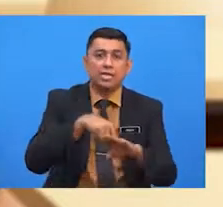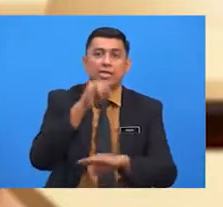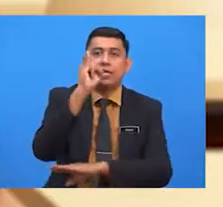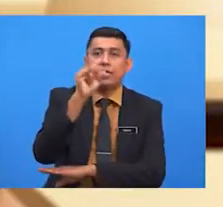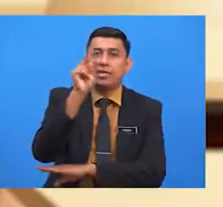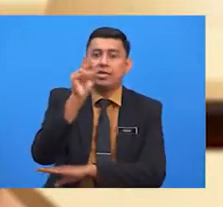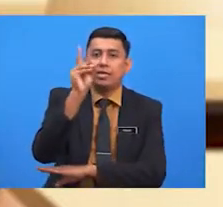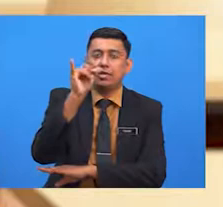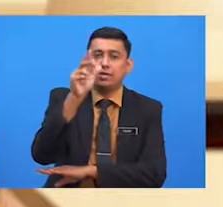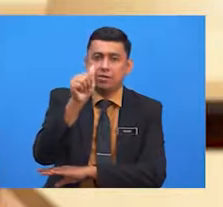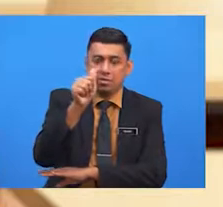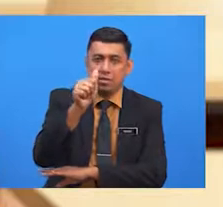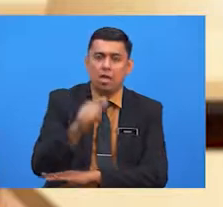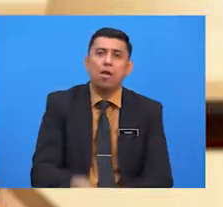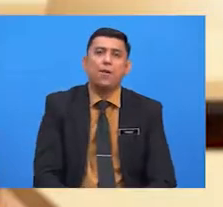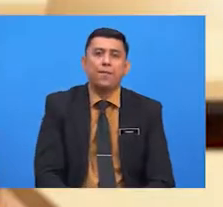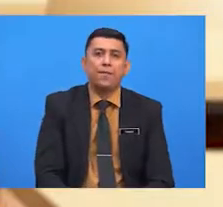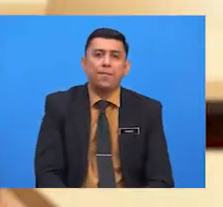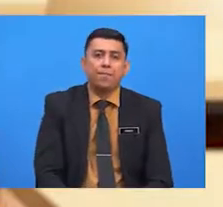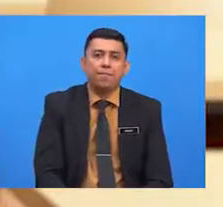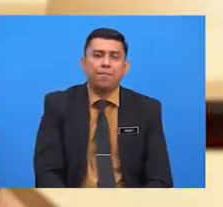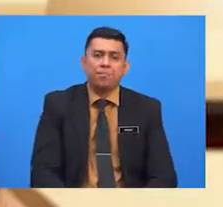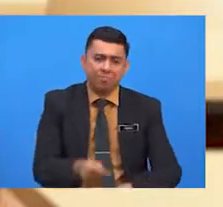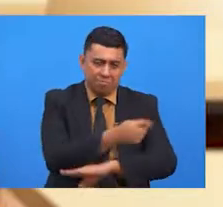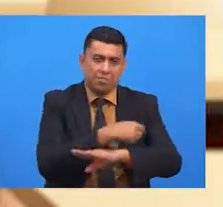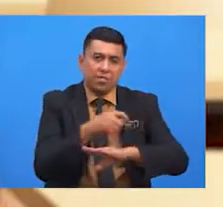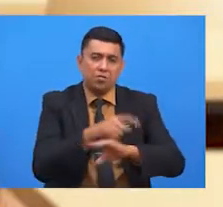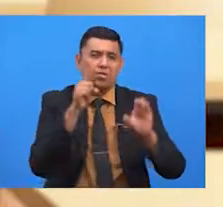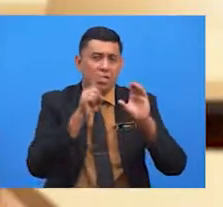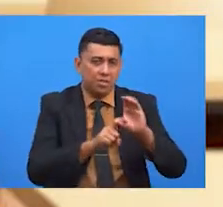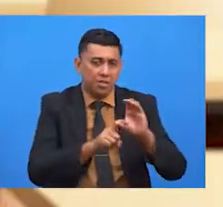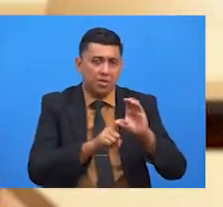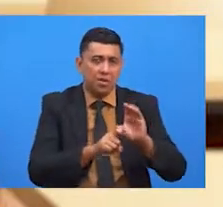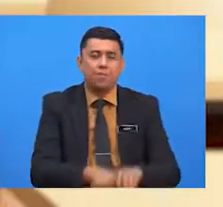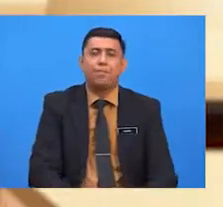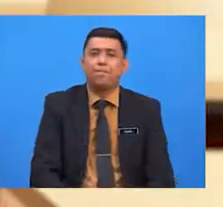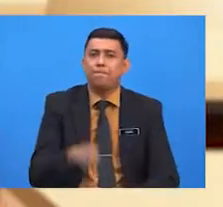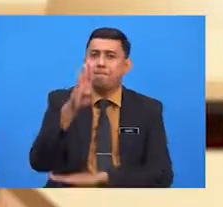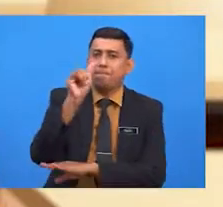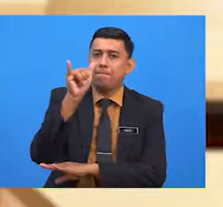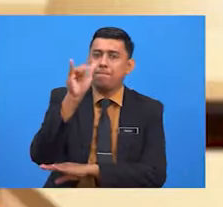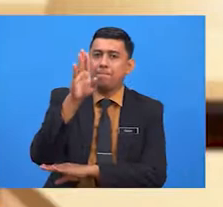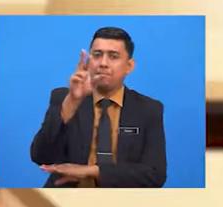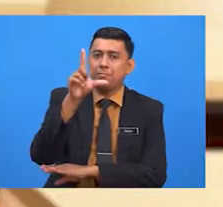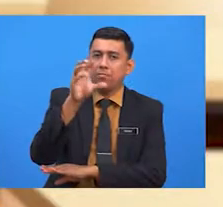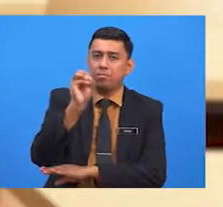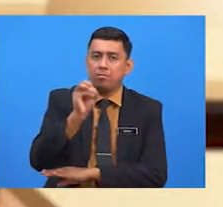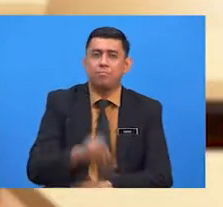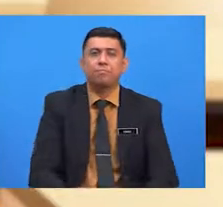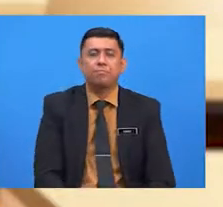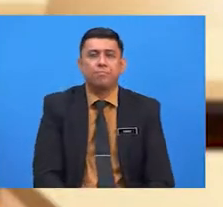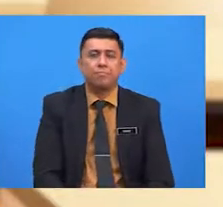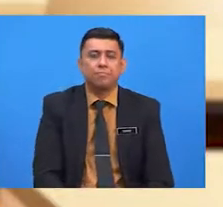Jahan untuk Mumtaz Mahal, Taman Tergantung Babylon juga melambangkan cinta